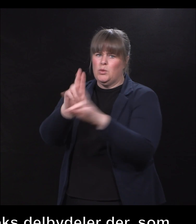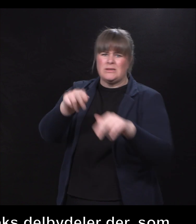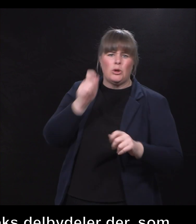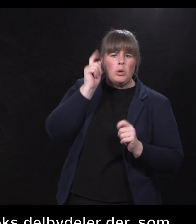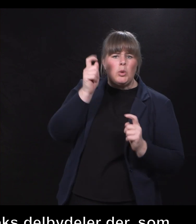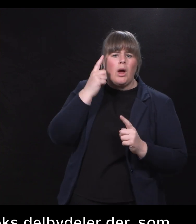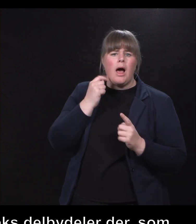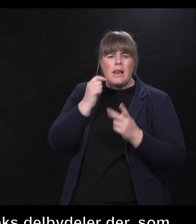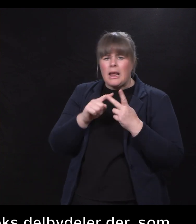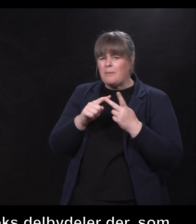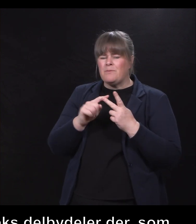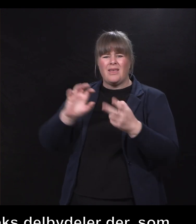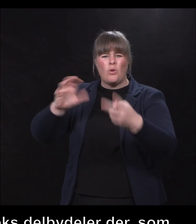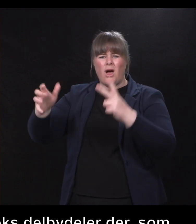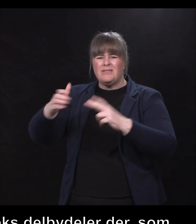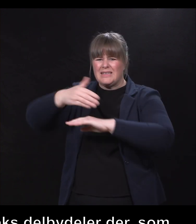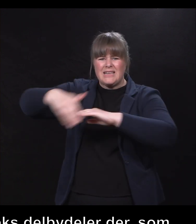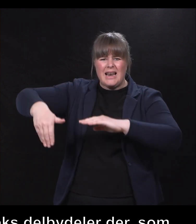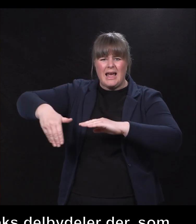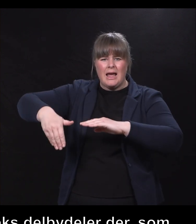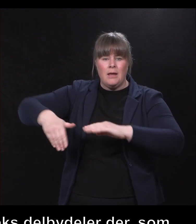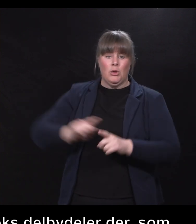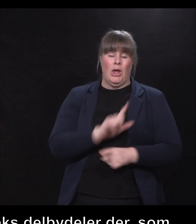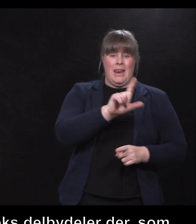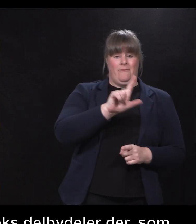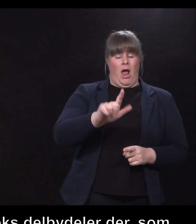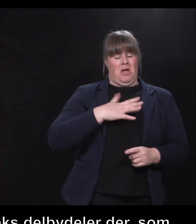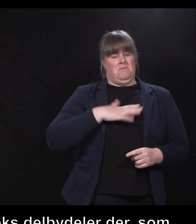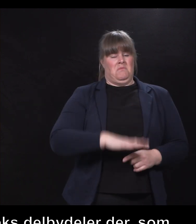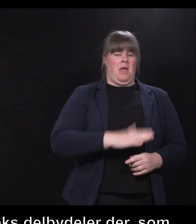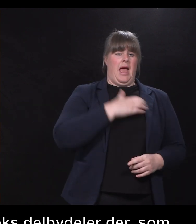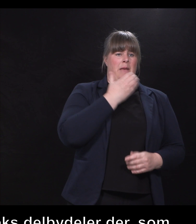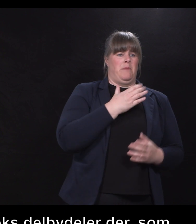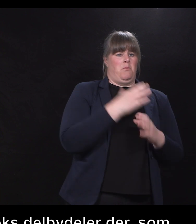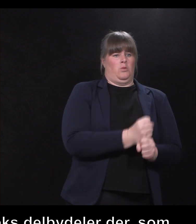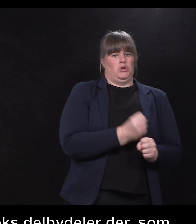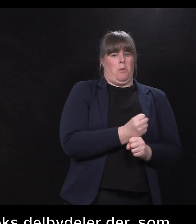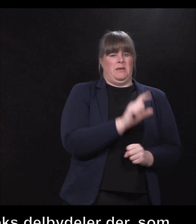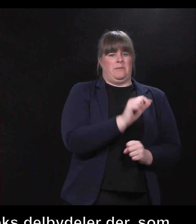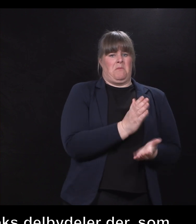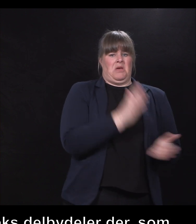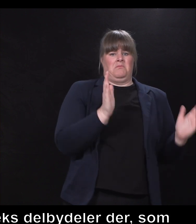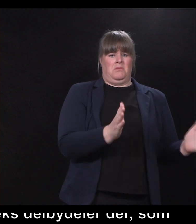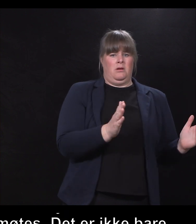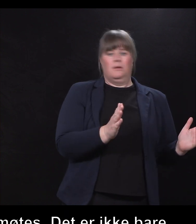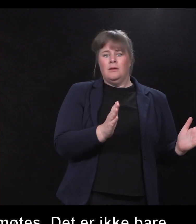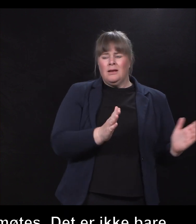skillinjer. Så livslaget er ikke bare eplemost og at folk skal jobbe seg her i september. er et svært samfunnsmessig